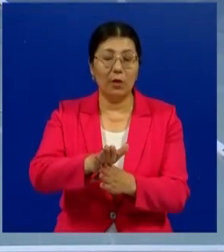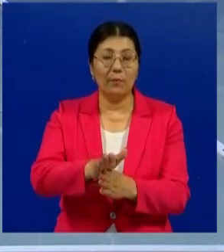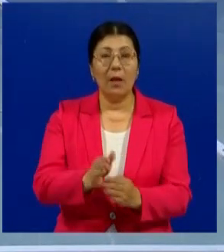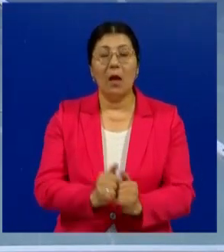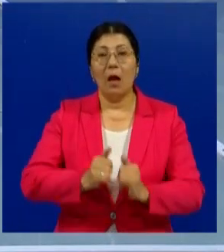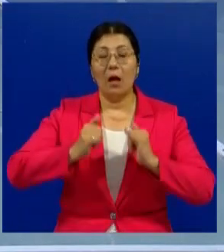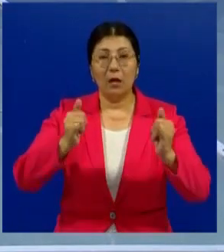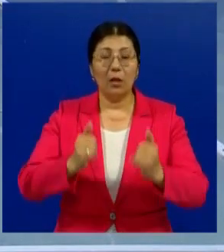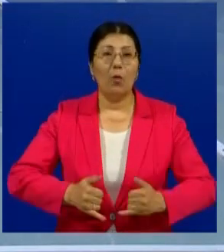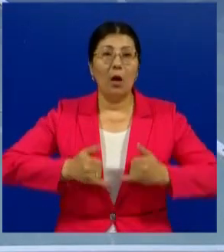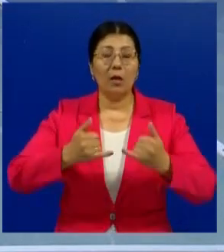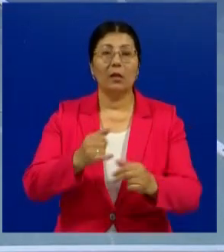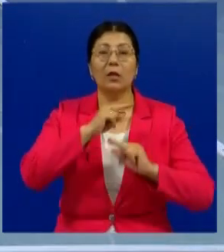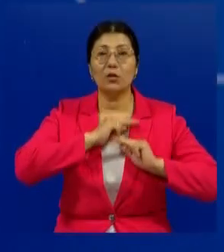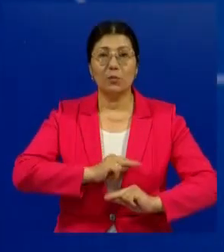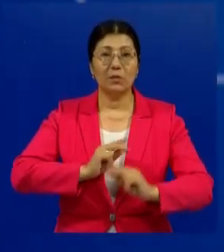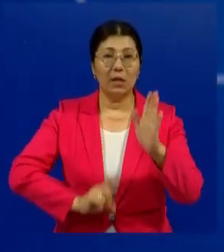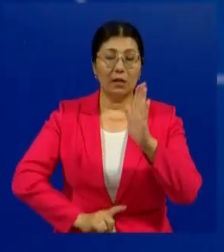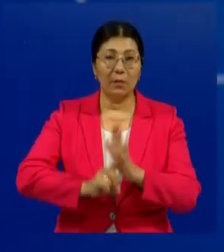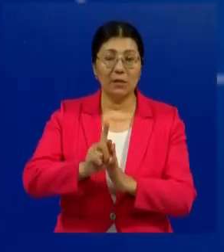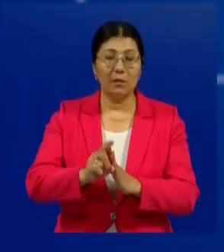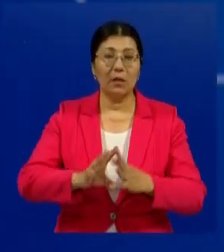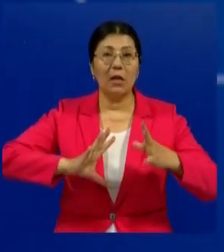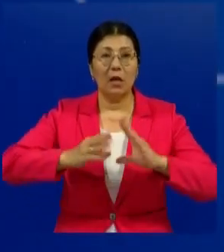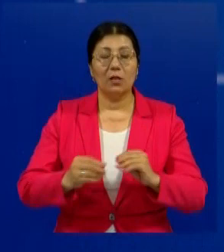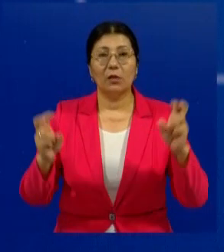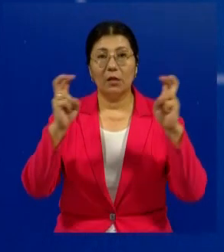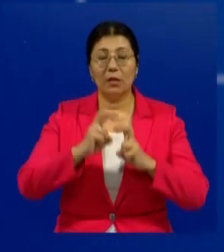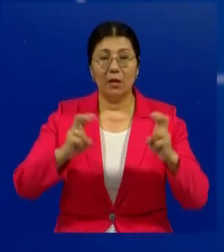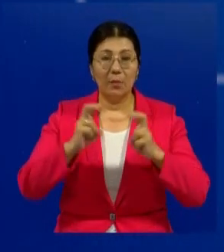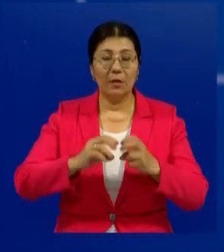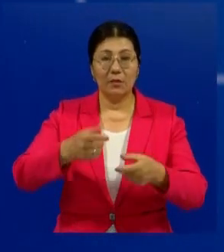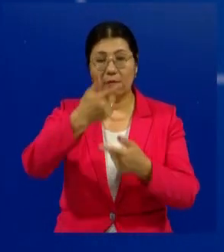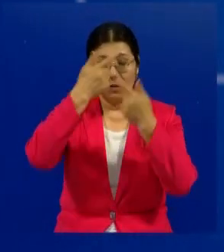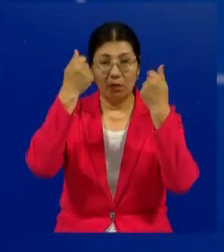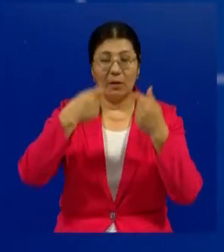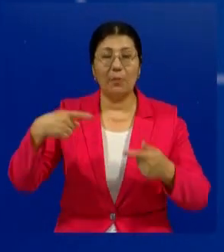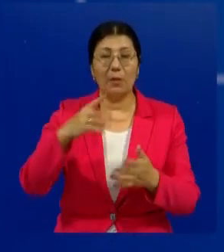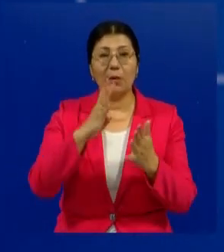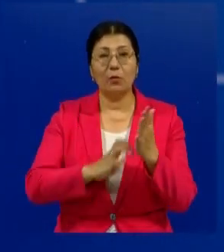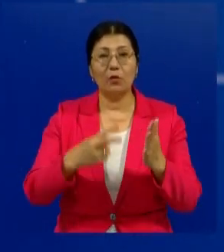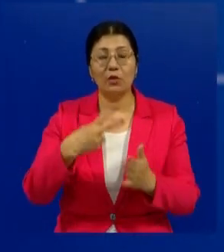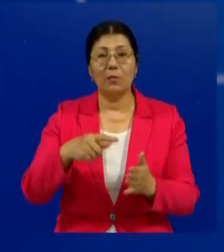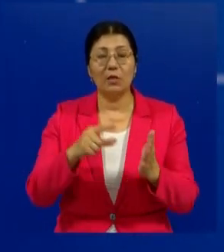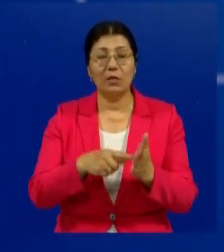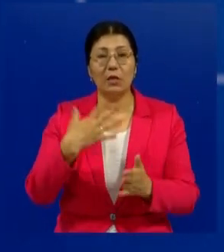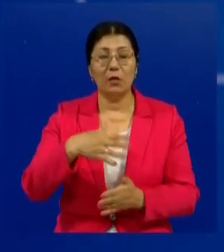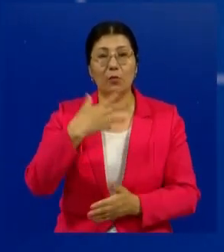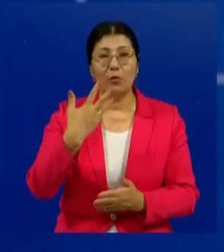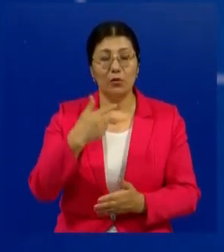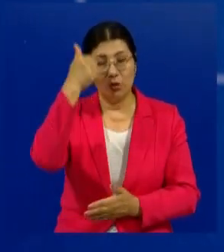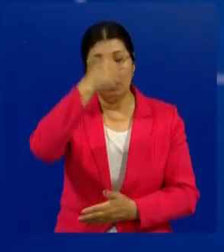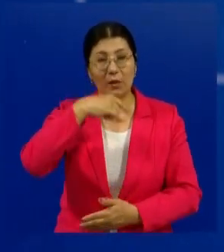ақтауға арналған жұмыстардың бастауы. Жалпы зерттеушілердің деректеріне сүйенсек, 1927-53 жылдары Қазақстан